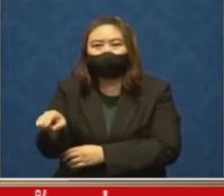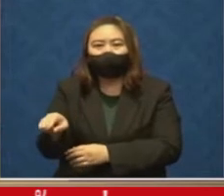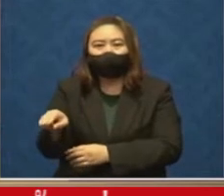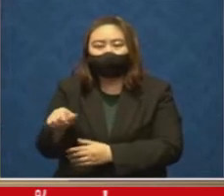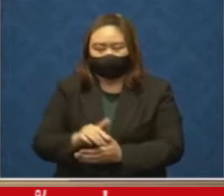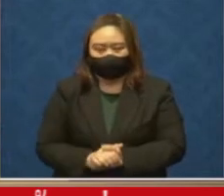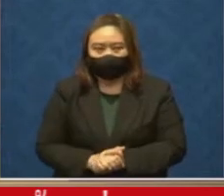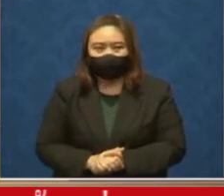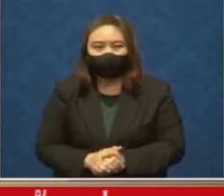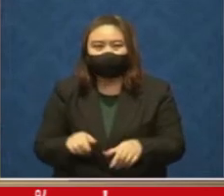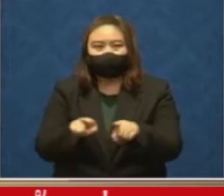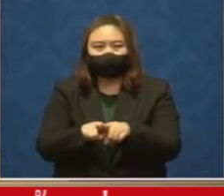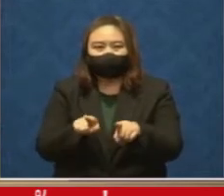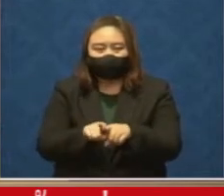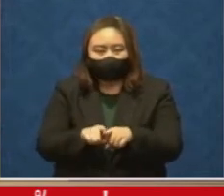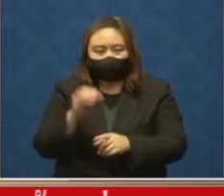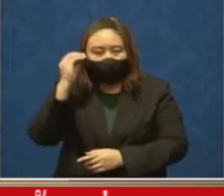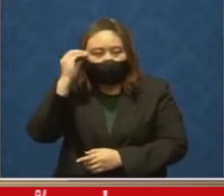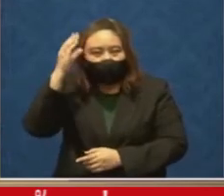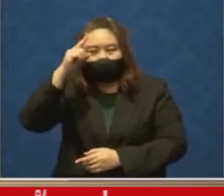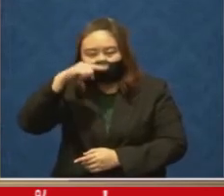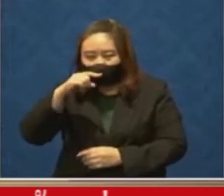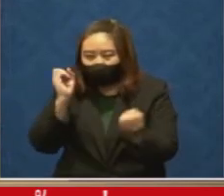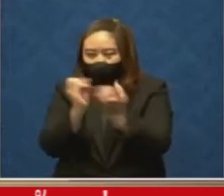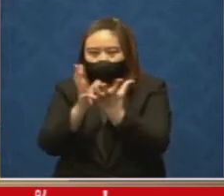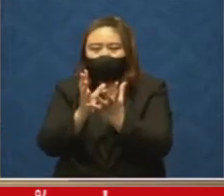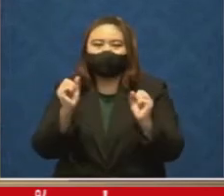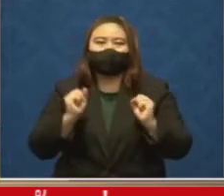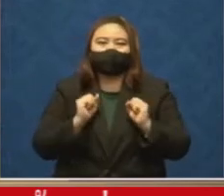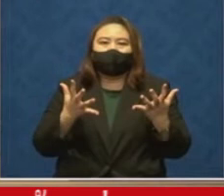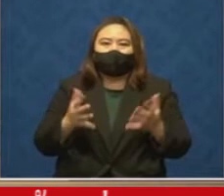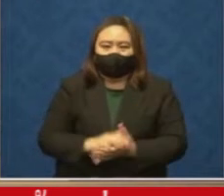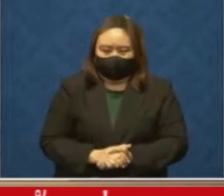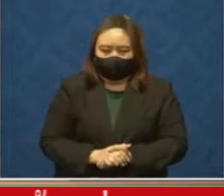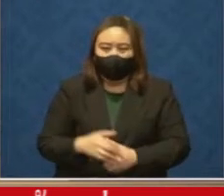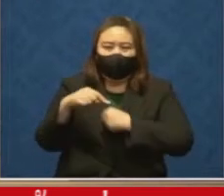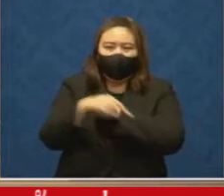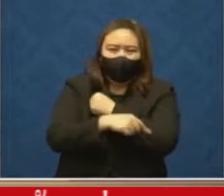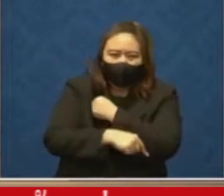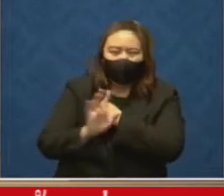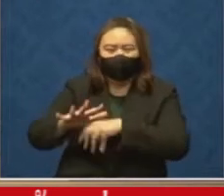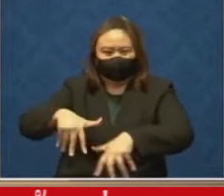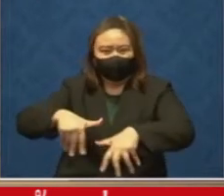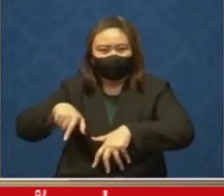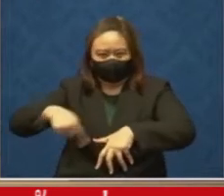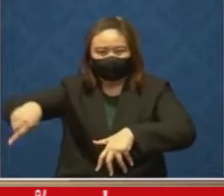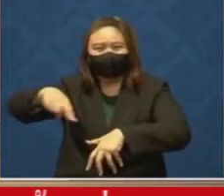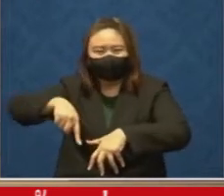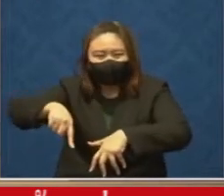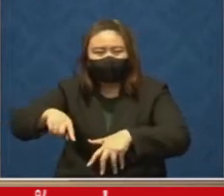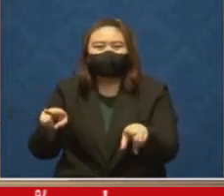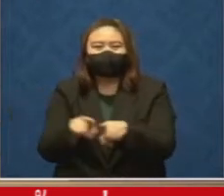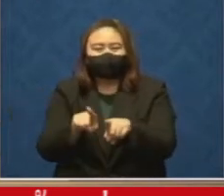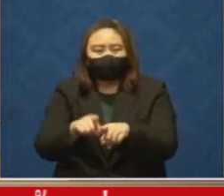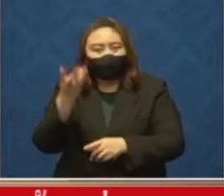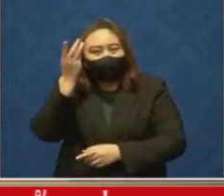ว่าจะเสียภูมปรรยาของใต้กงเมองไทยกงเพื่อทำลายช่องทาง ทำมาหากิของพน